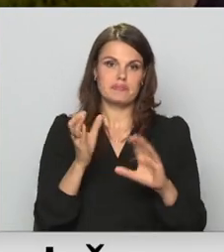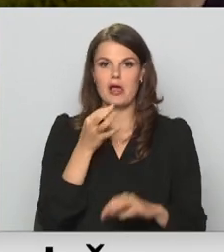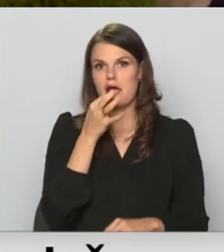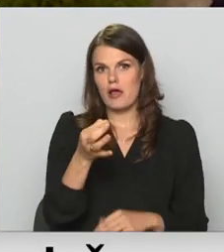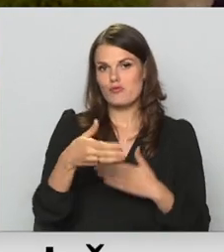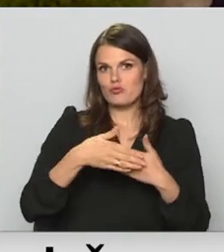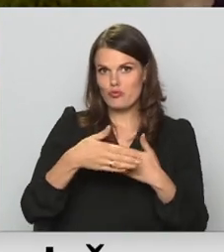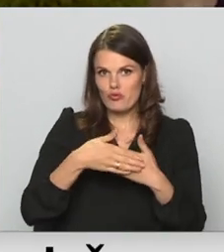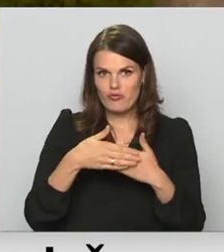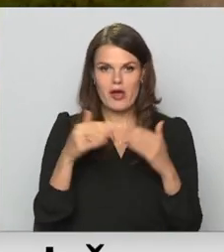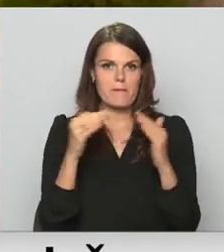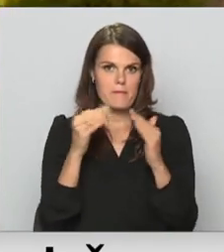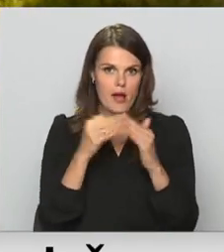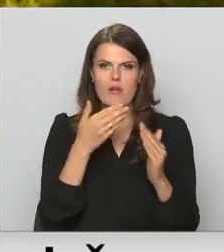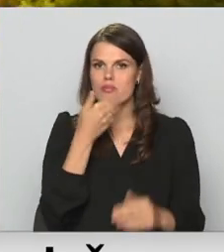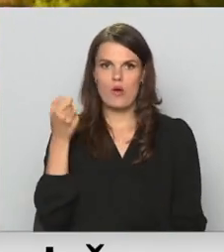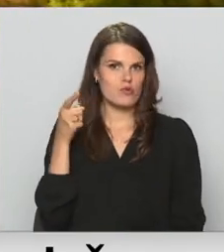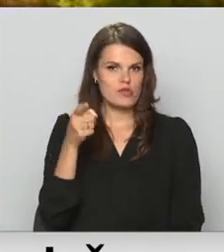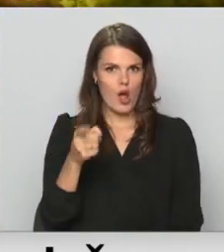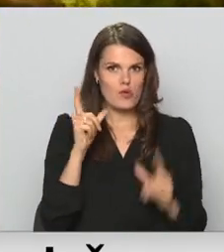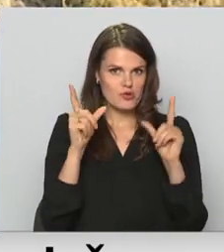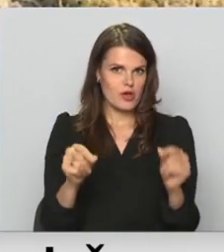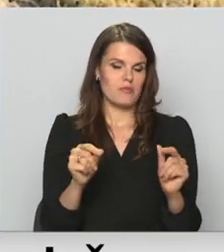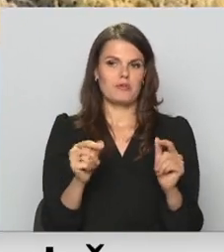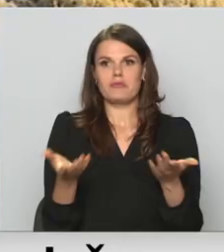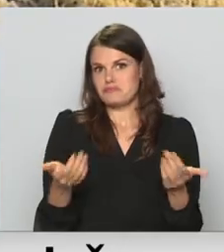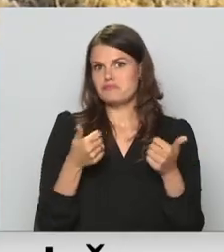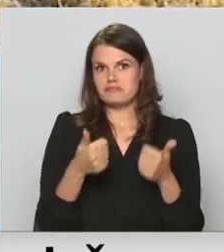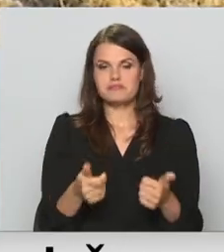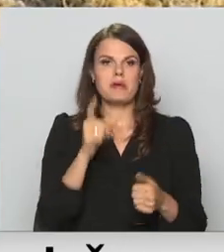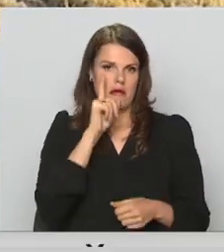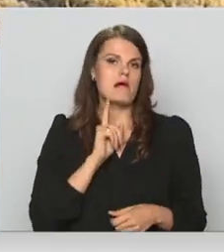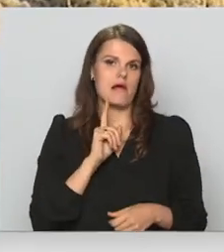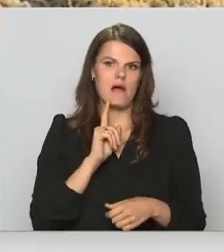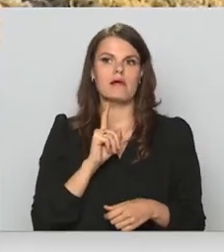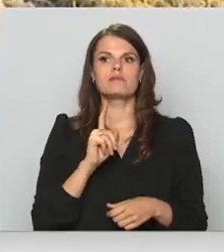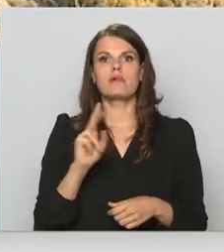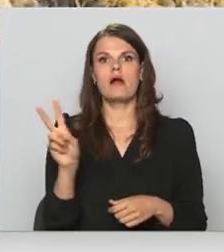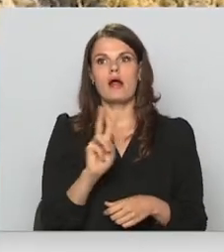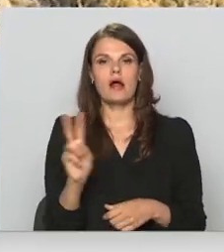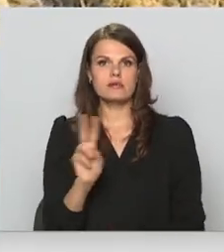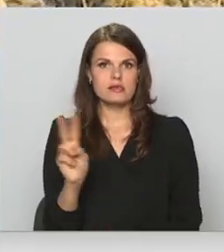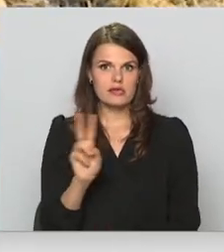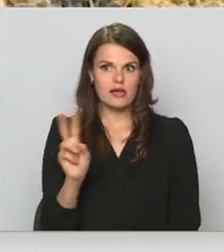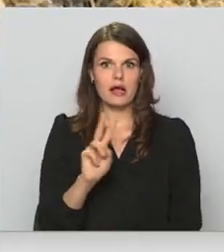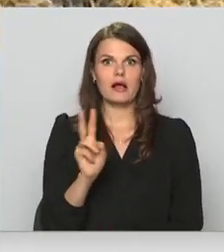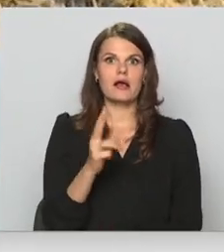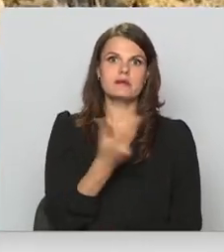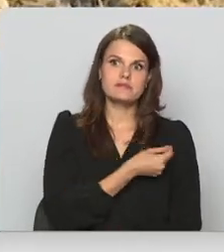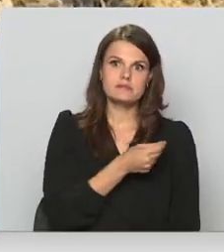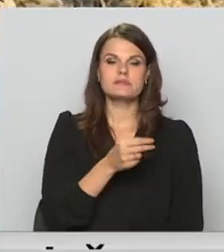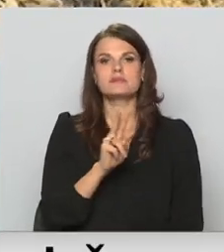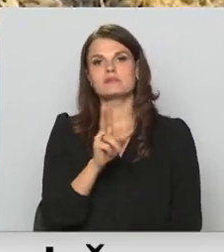Tuvāk. Tuvu mājām, nav tālu jābrauc nekur. Nu, ir ārsti, kuri vakcinē un kuri